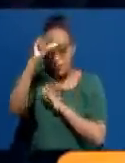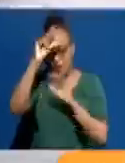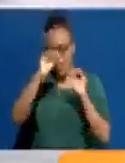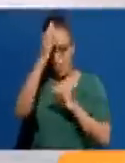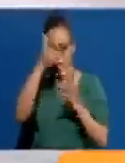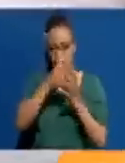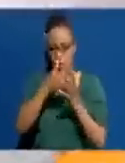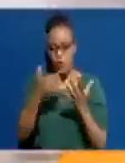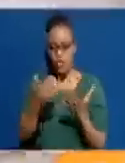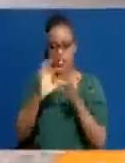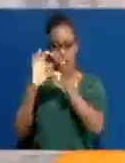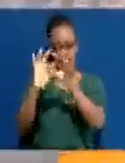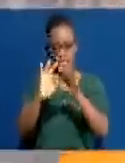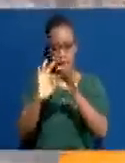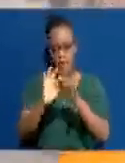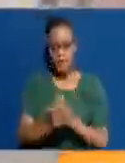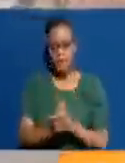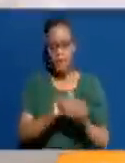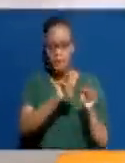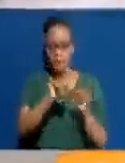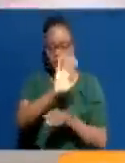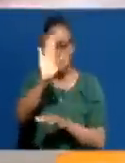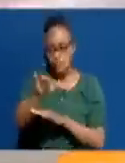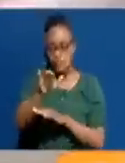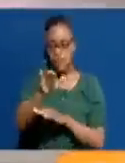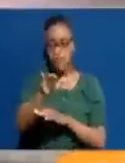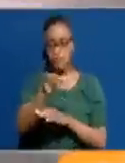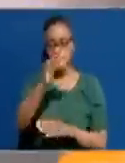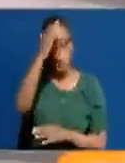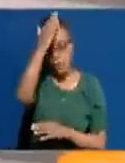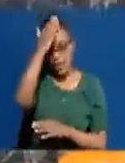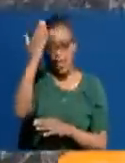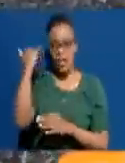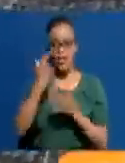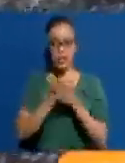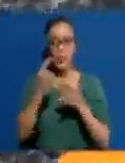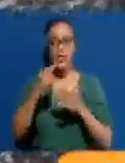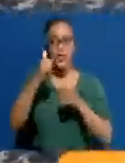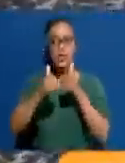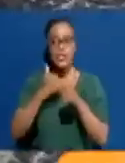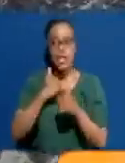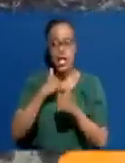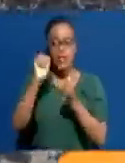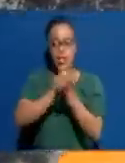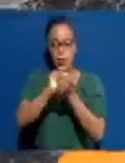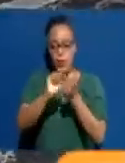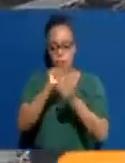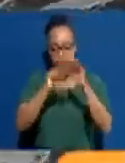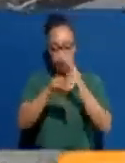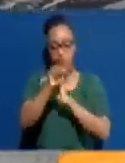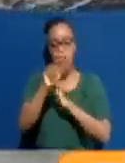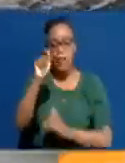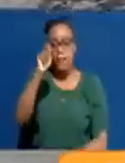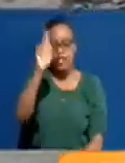Azimio. Aidha, naibu rais akirejelea taarifa za matukio ya Jumatatu iliyopita ambapo wahalifu walivamia shamba la